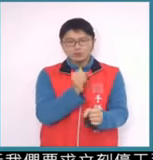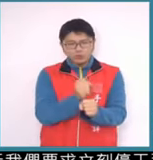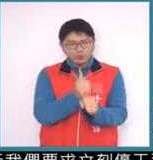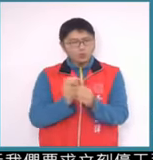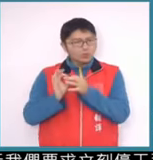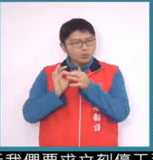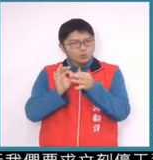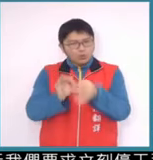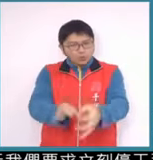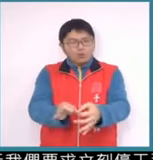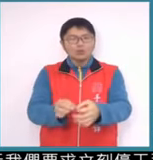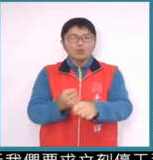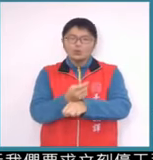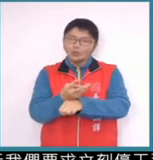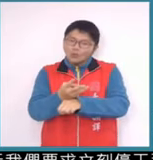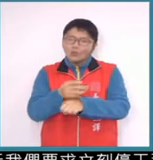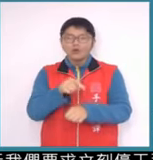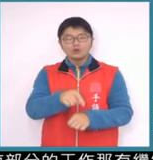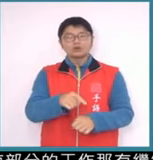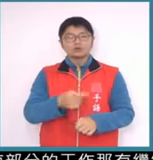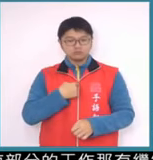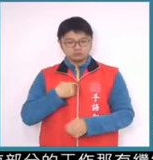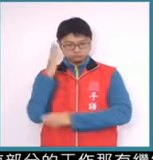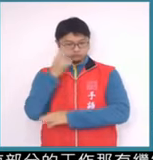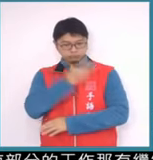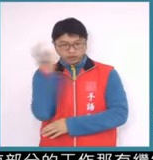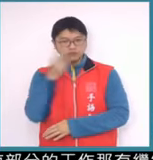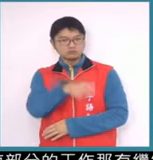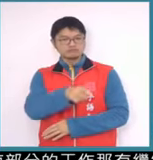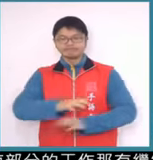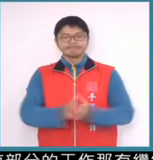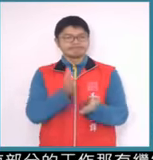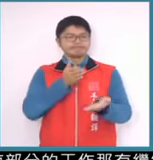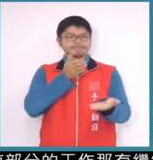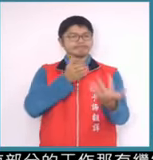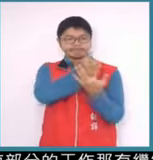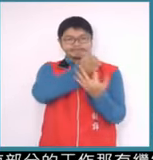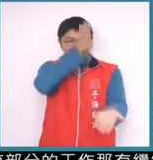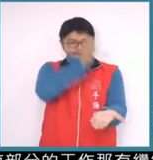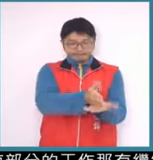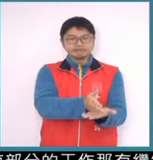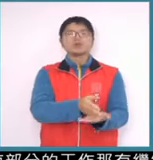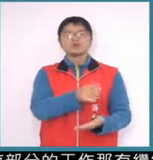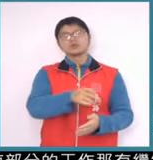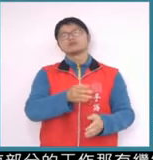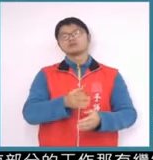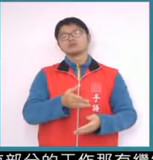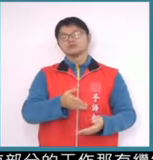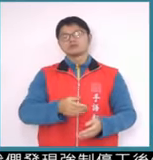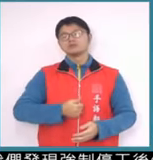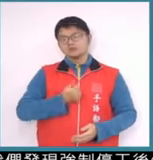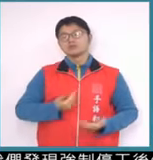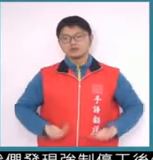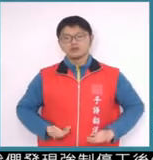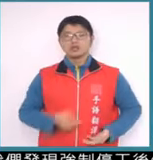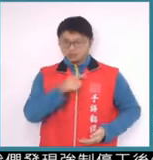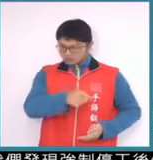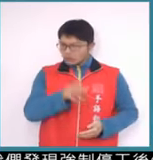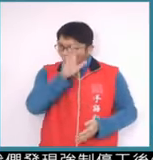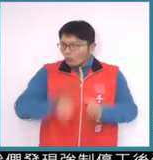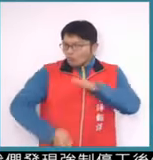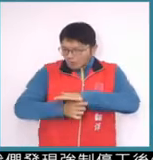做了几个小时，那被我们发现强制停工，它才结束。那因此这个部分是违反规定